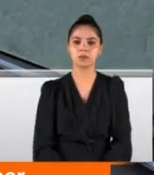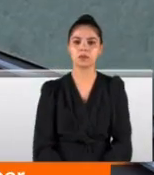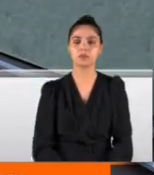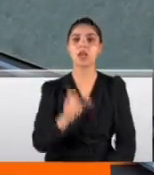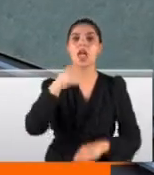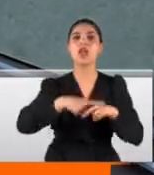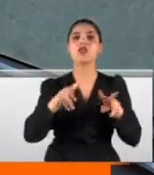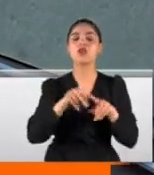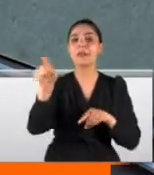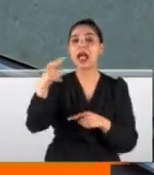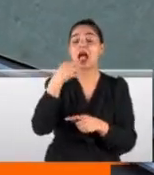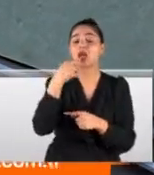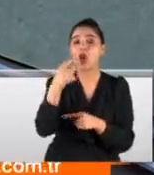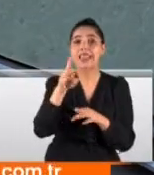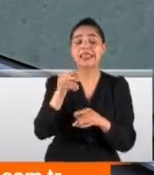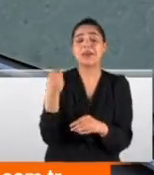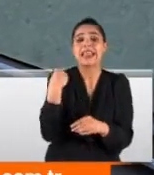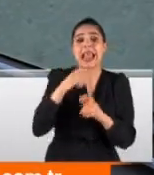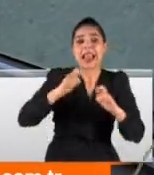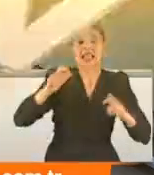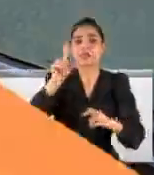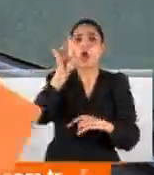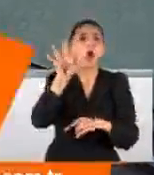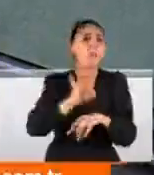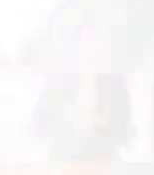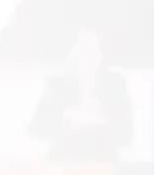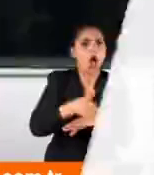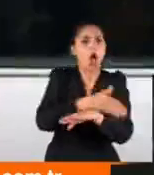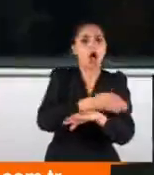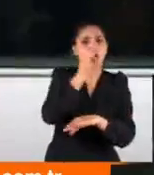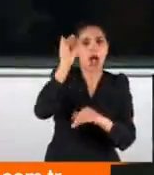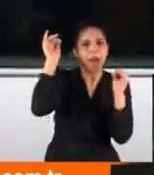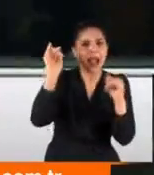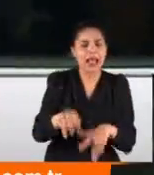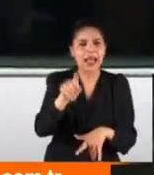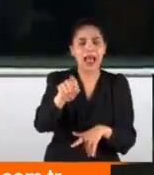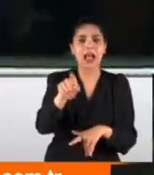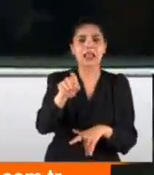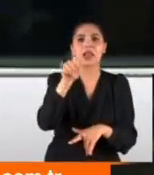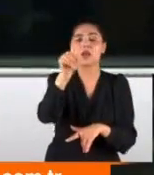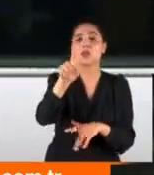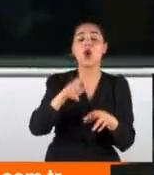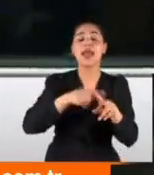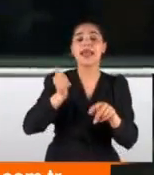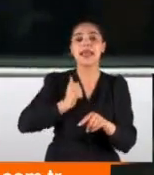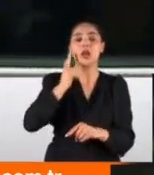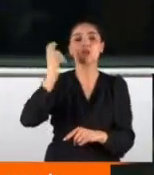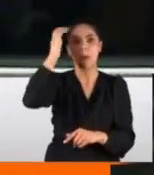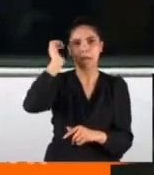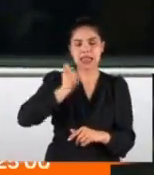3D motor söylediğim gibi çok sıcak gelişme and 15-20 dakika oldu daha ajanslara düşelim Bu gelişme Yargıtay Cumhuriyet